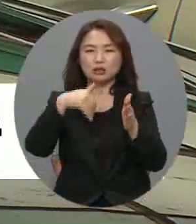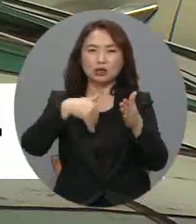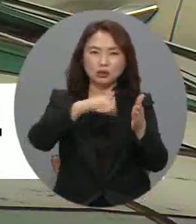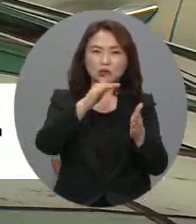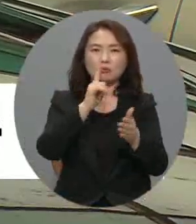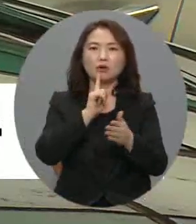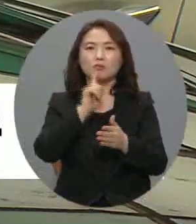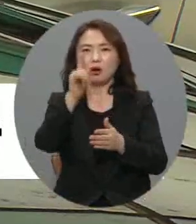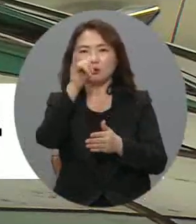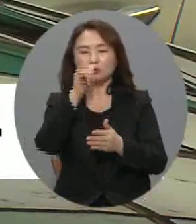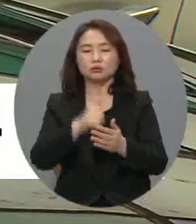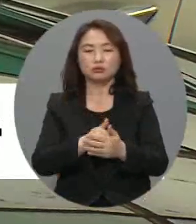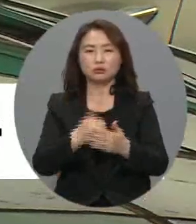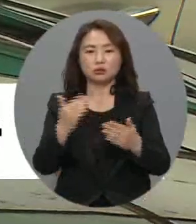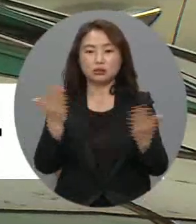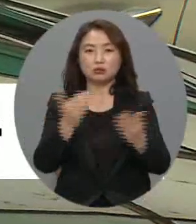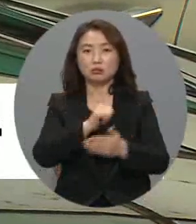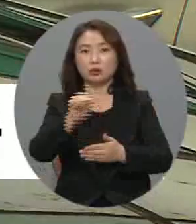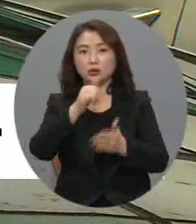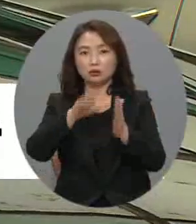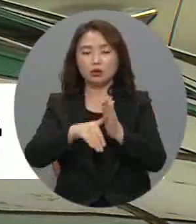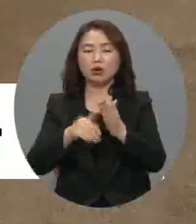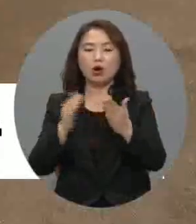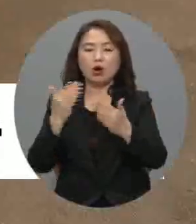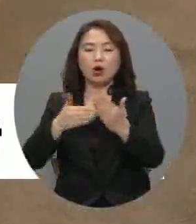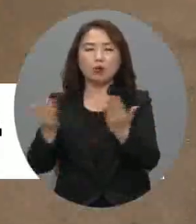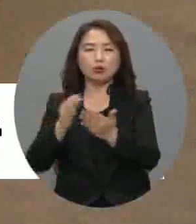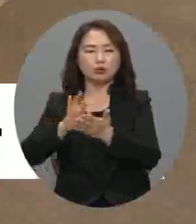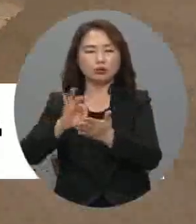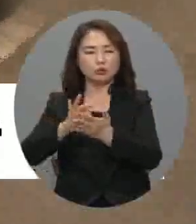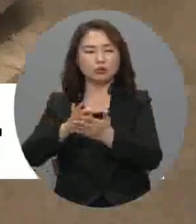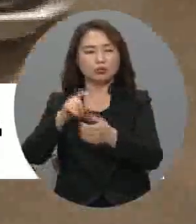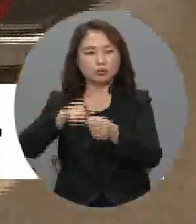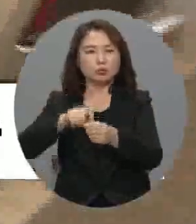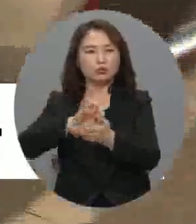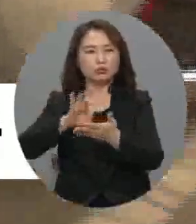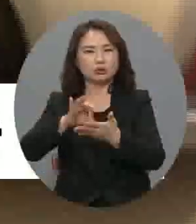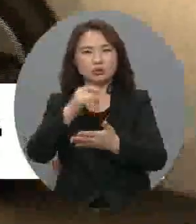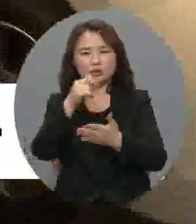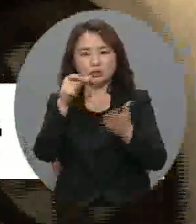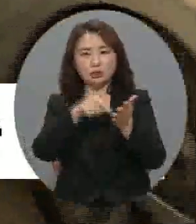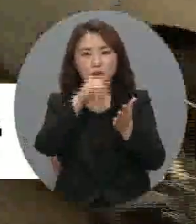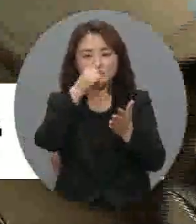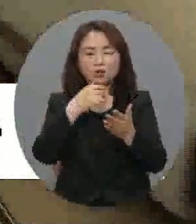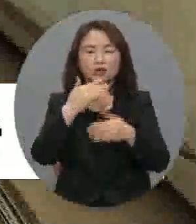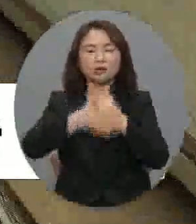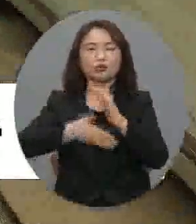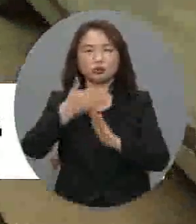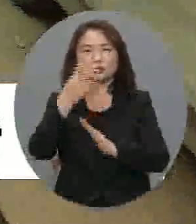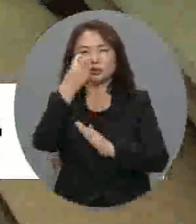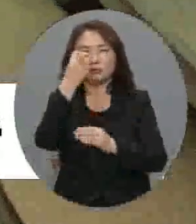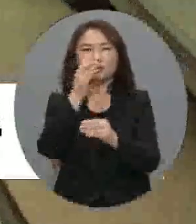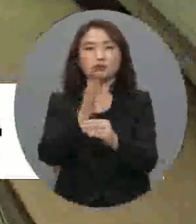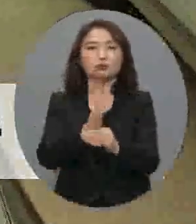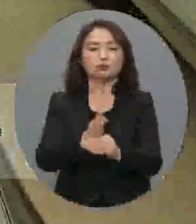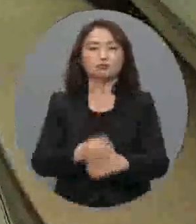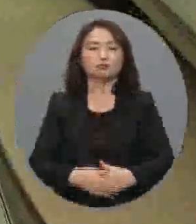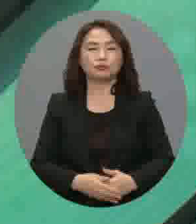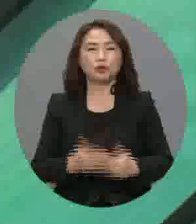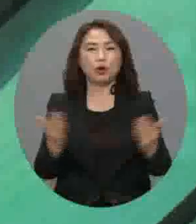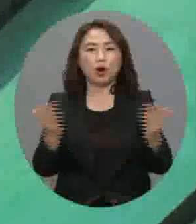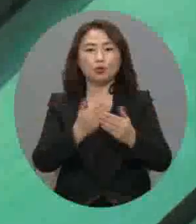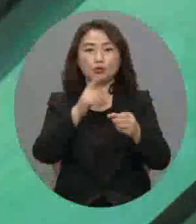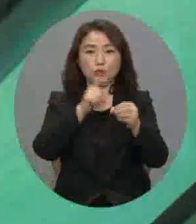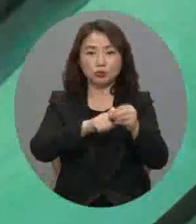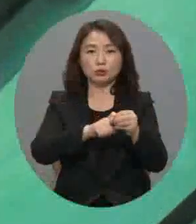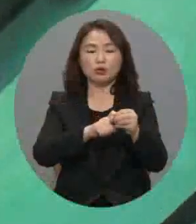들어온 것입니다. 출퇴근 때 업무용 차를 썼다는 내용도 들어 있어 대구시 감사관실이 조사를 하고 있습니다.